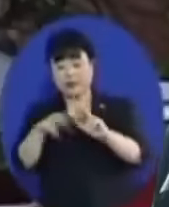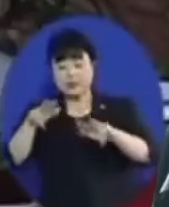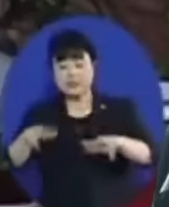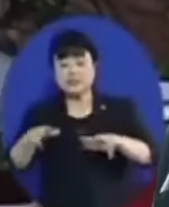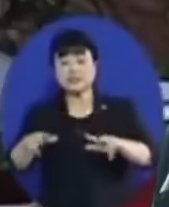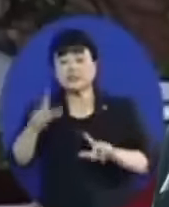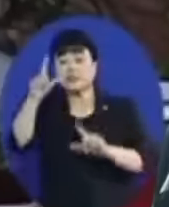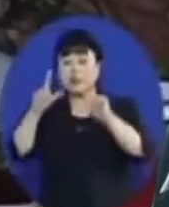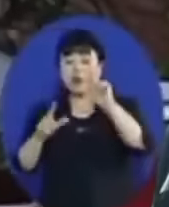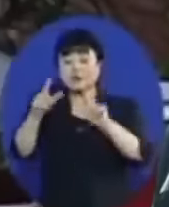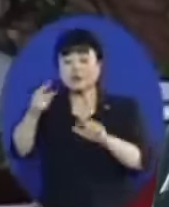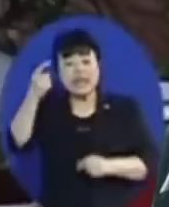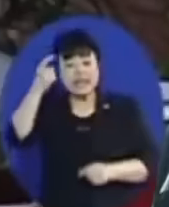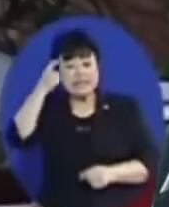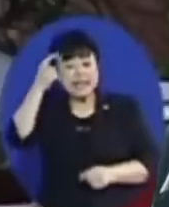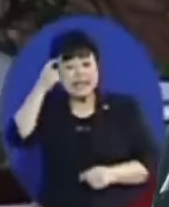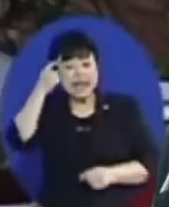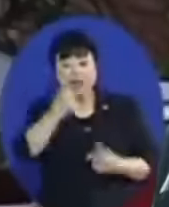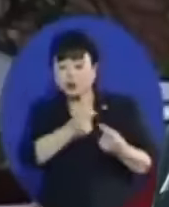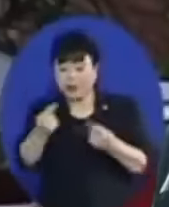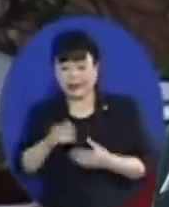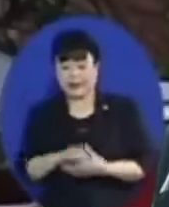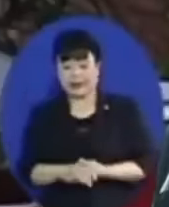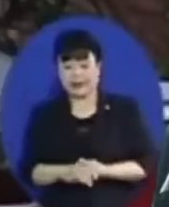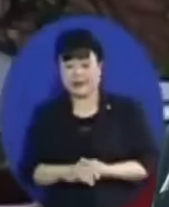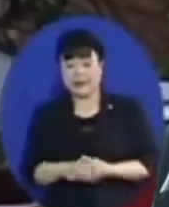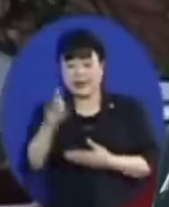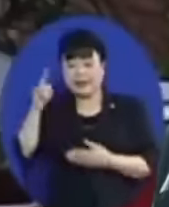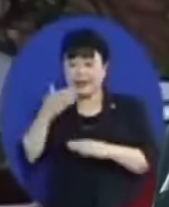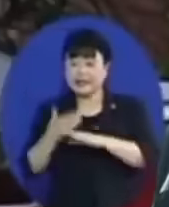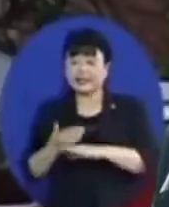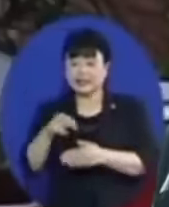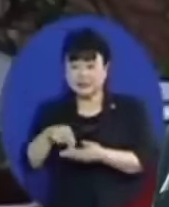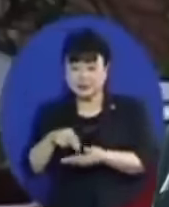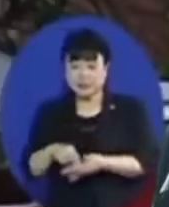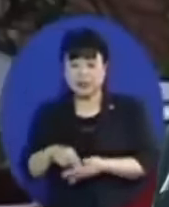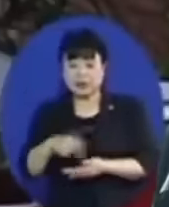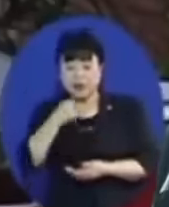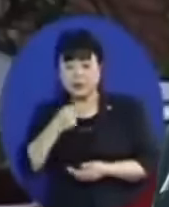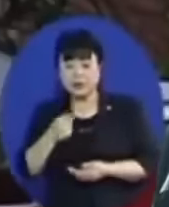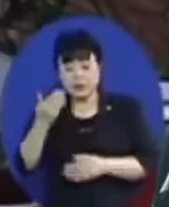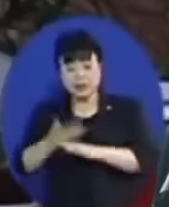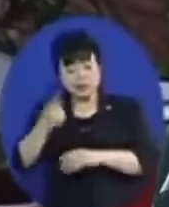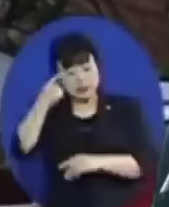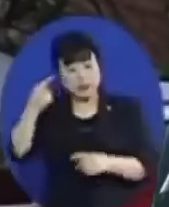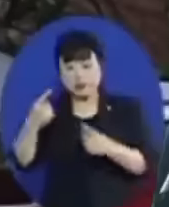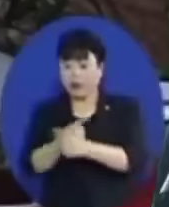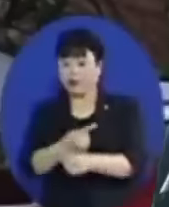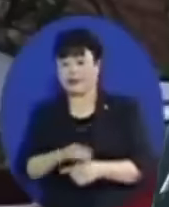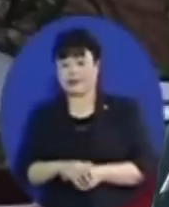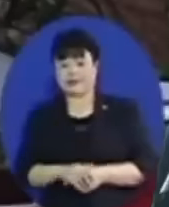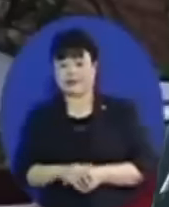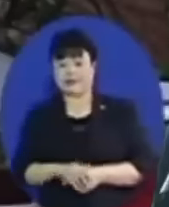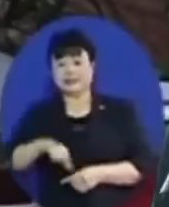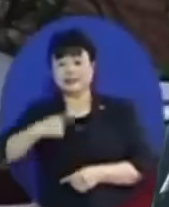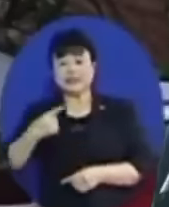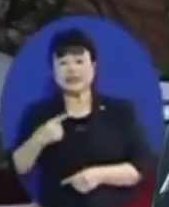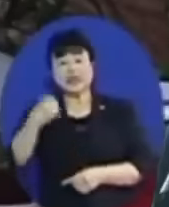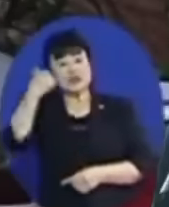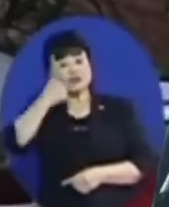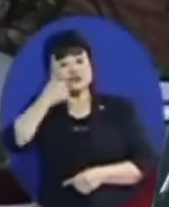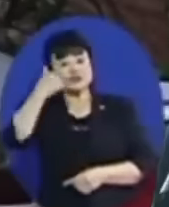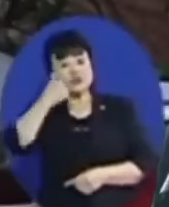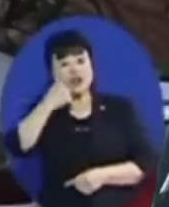자신의 모습은 자신의 생각에 비롯된 것입니다. 내일 다른 위치에 있고자 한다면 다른 생각을 바꾸어야 하는 것입니다. 자기가 어떤 사람이고